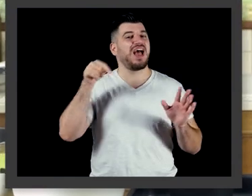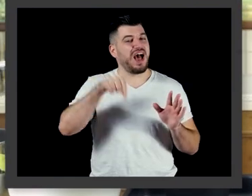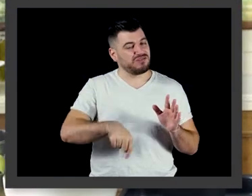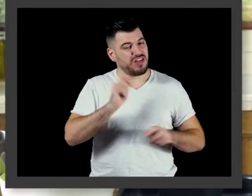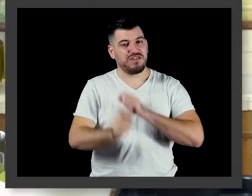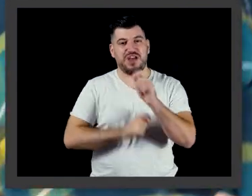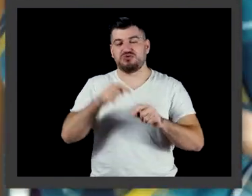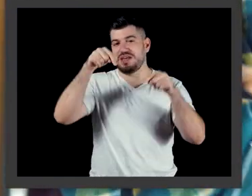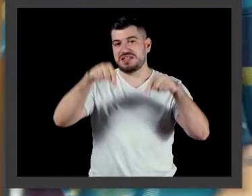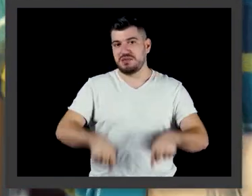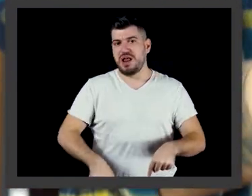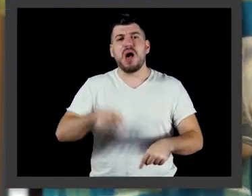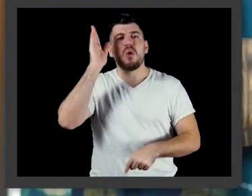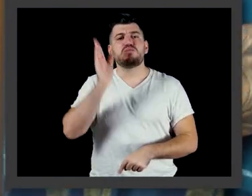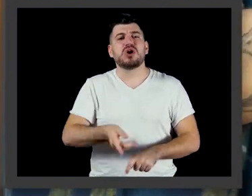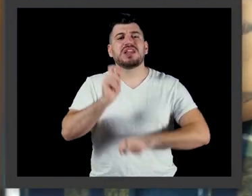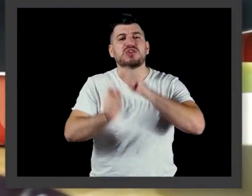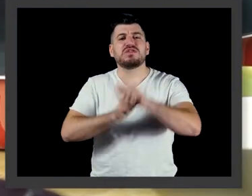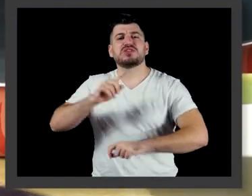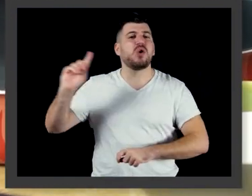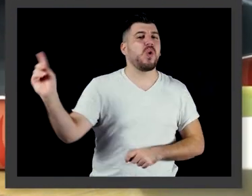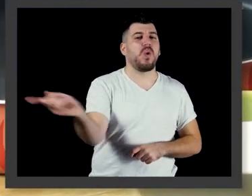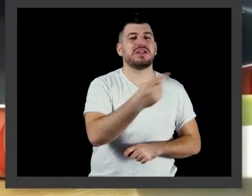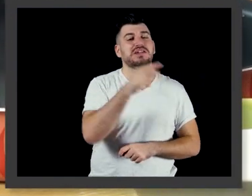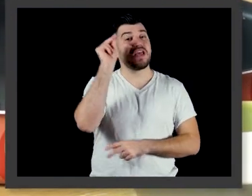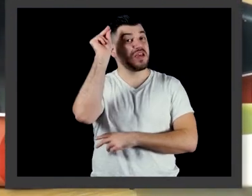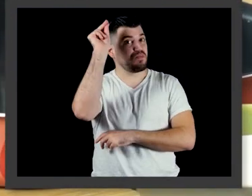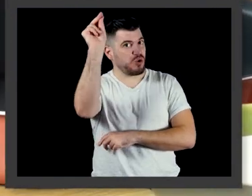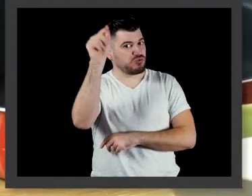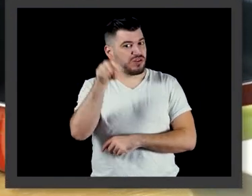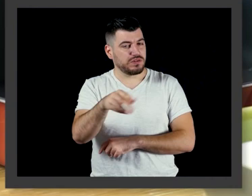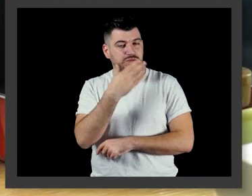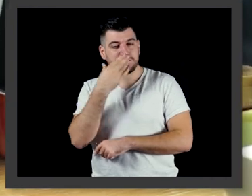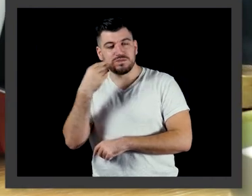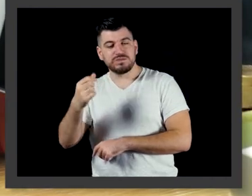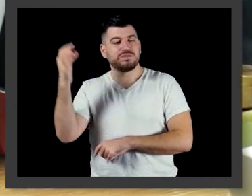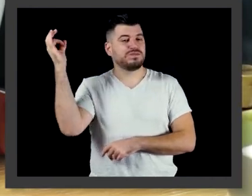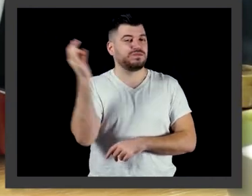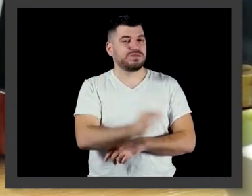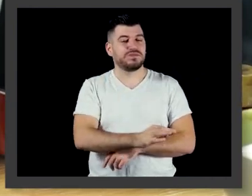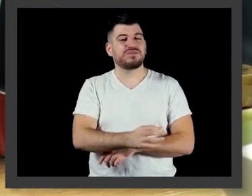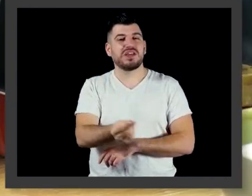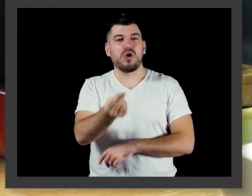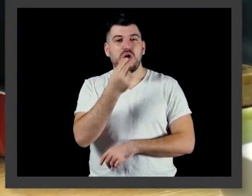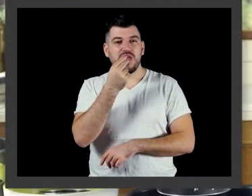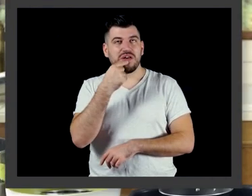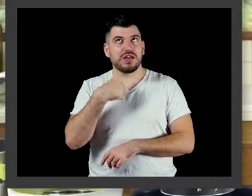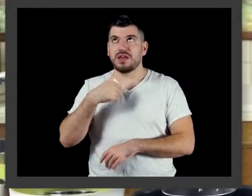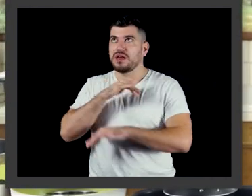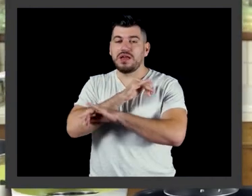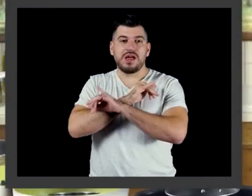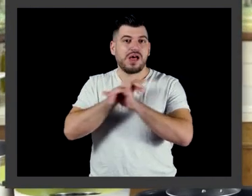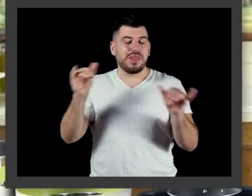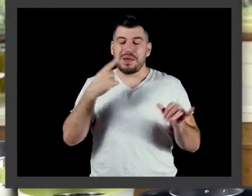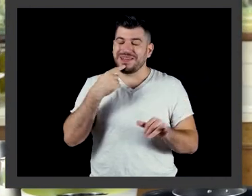σήμερα. Πραγματικά μπορείτε να τη φτιάξετε όλοι σας. Σας το υπόσχομαι, θα είναι η πιο γευστική μπουγάτσα που έχετε δοκιμάσει